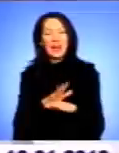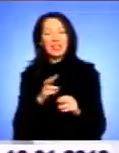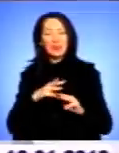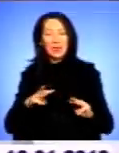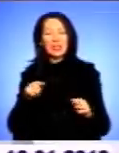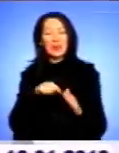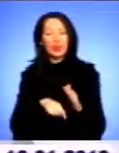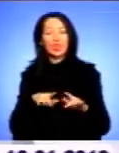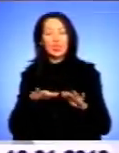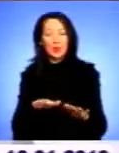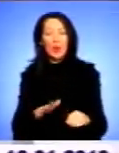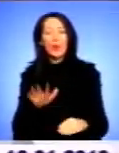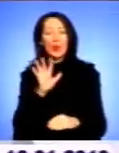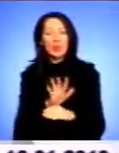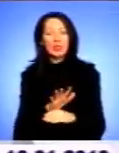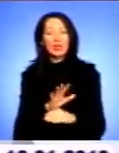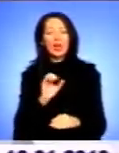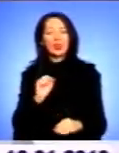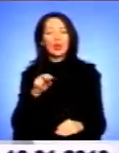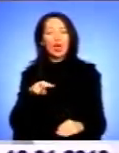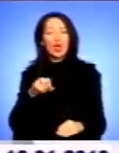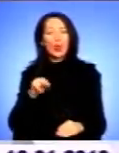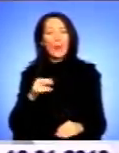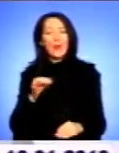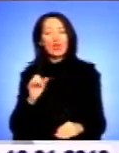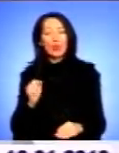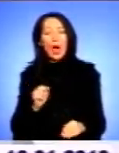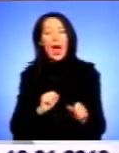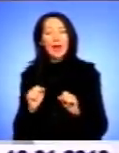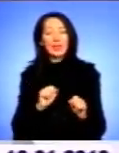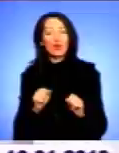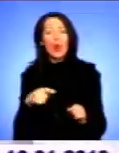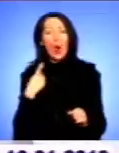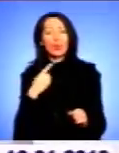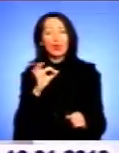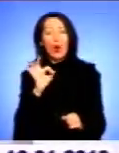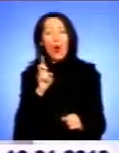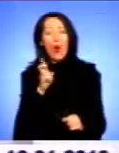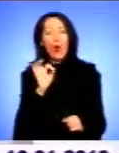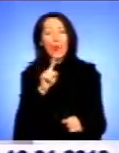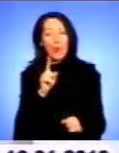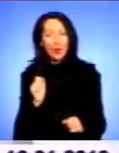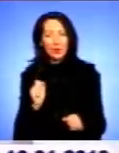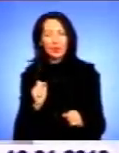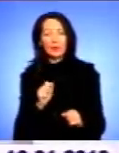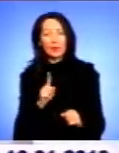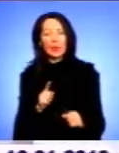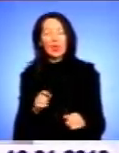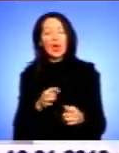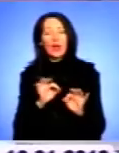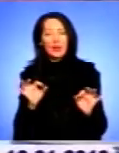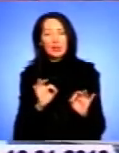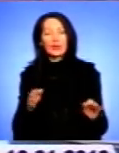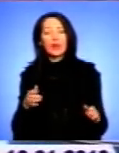Захарченка про призначення Анатолія Лупійчука керівником обласного УБОЗу. А також висловив сподівання, що з приходом досвідченого